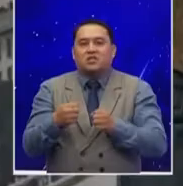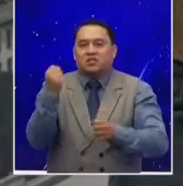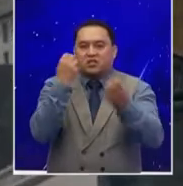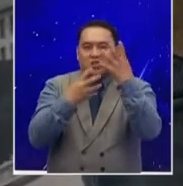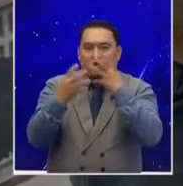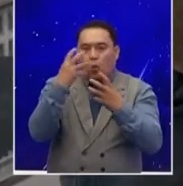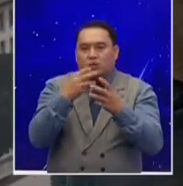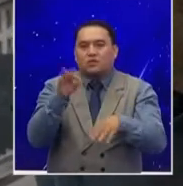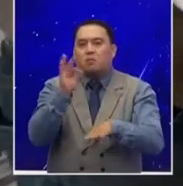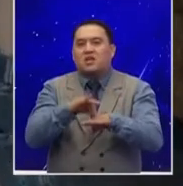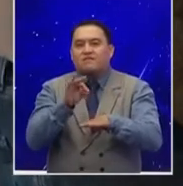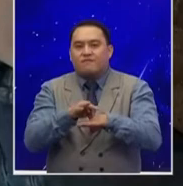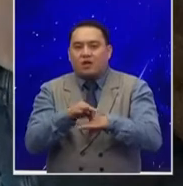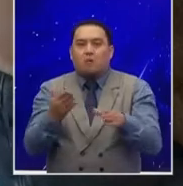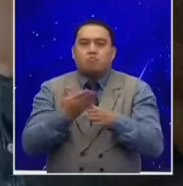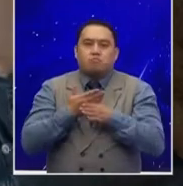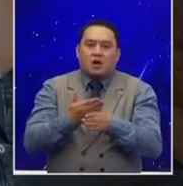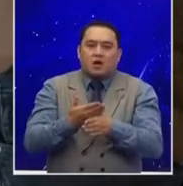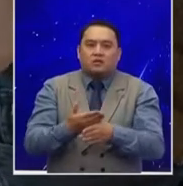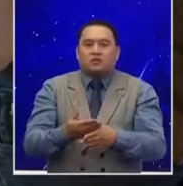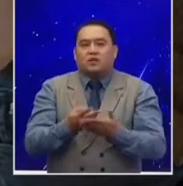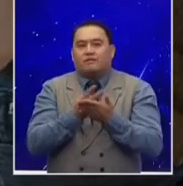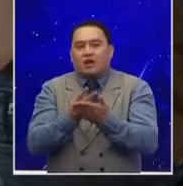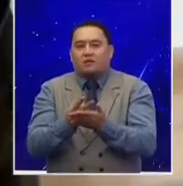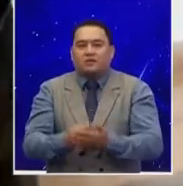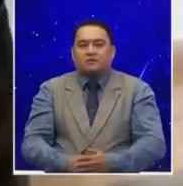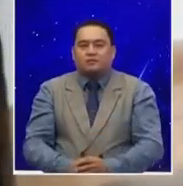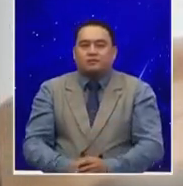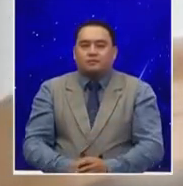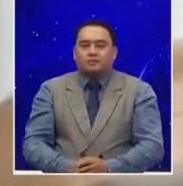серьезные заболевания пациентов и помогает избежать госпитализации.